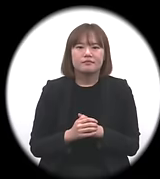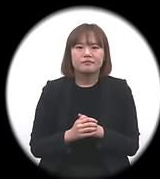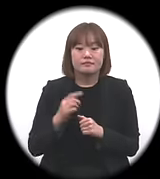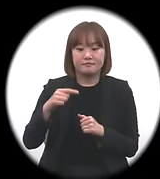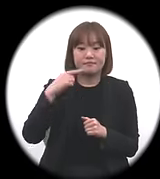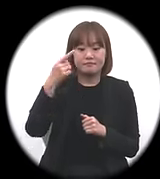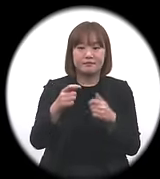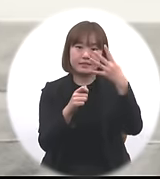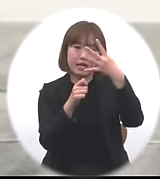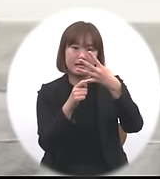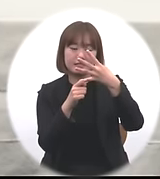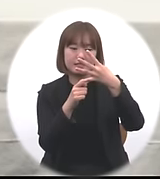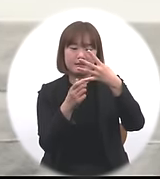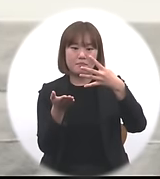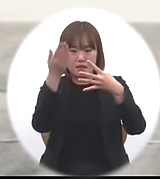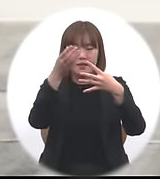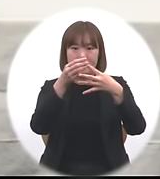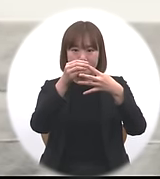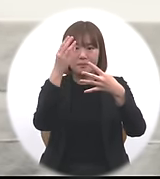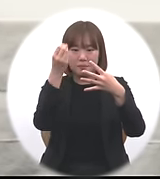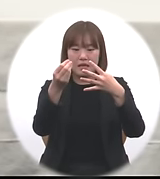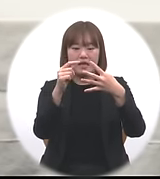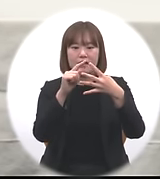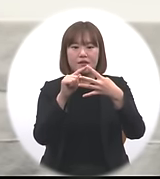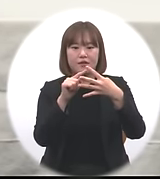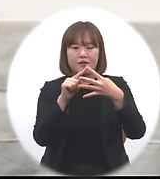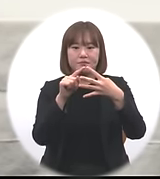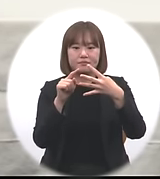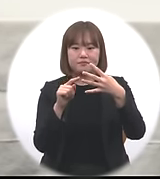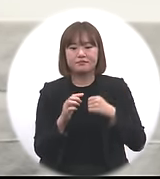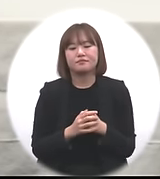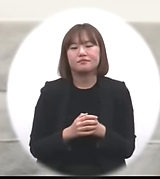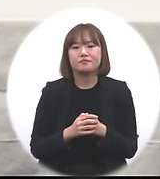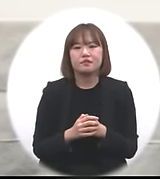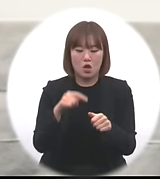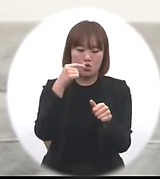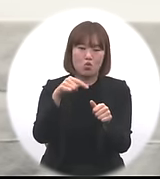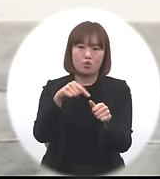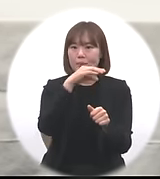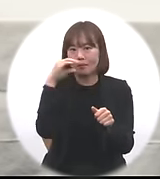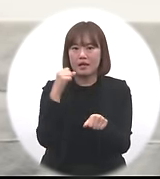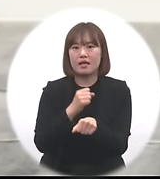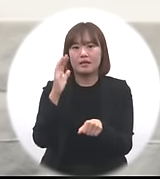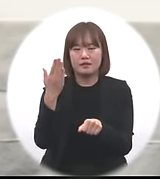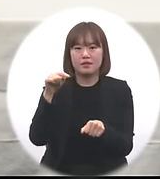맞아요. 자, 그래서 저 네 가지 동그라미 중에 맨 위에 걸 봤습니다. 뭐요? 바이오필름을 닦아야 된다. 그렇죠? 칫솔질 교육 제대로 해야 되고요. 그